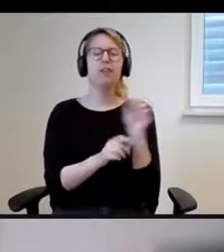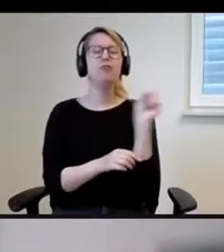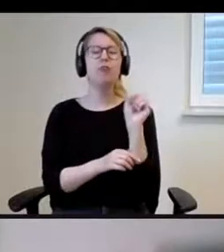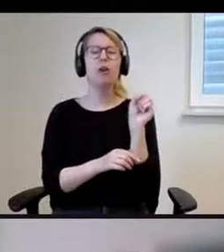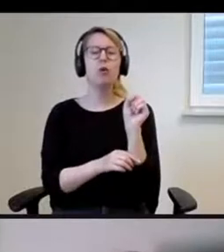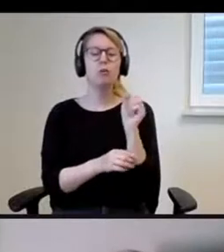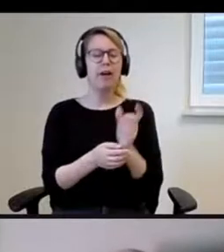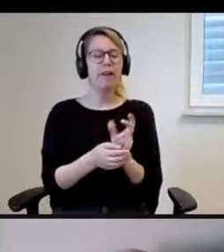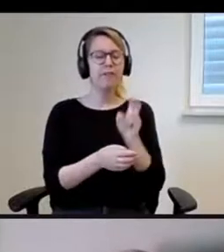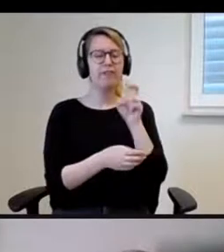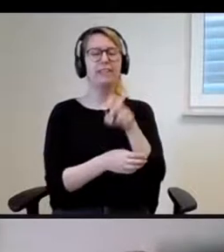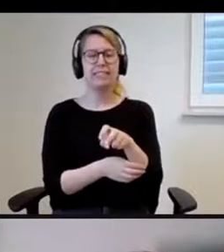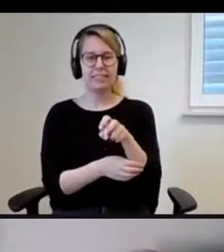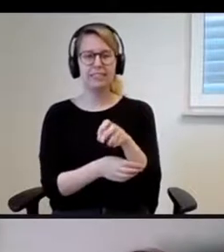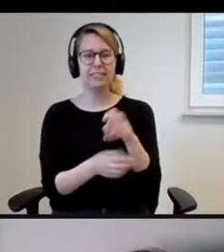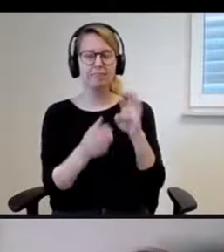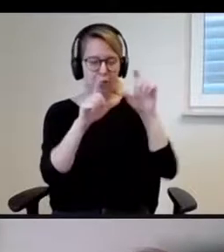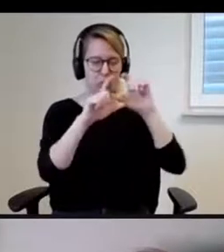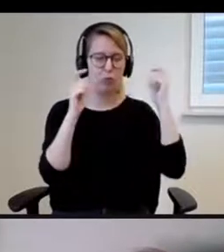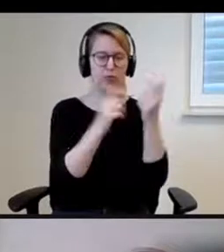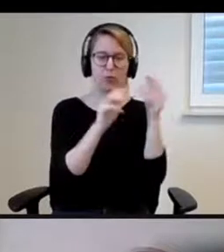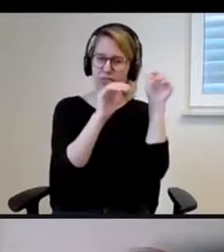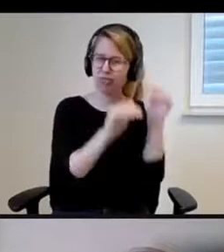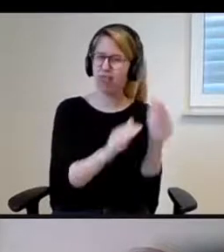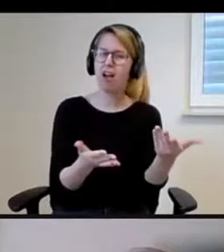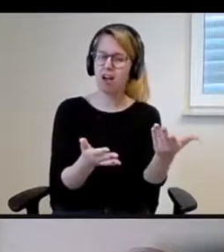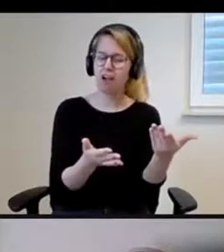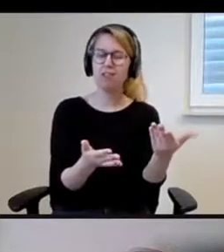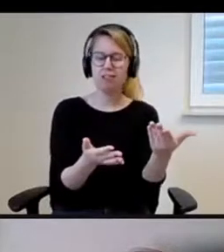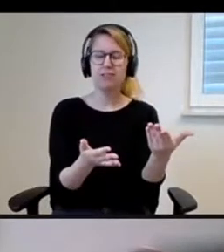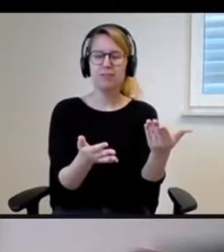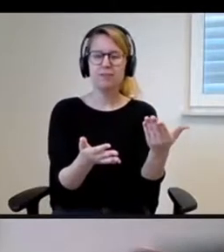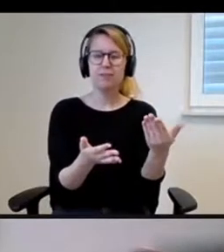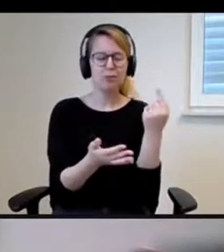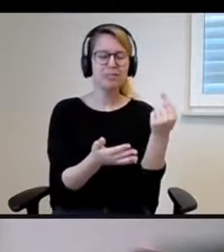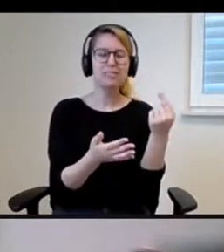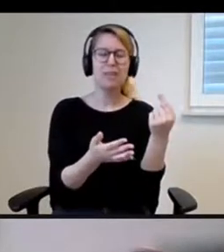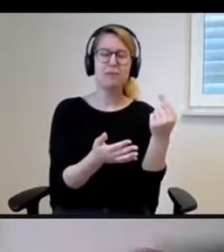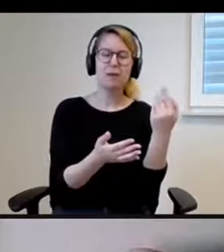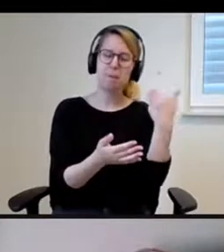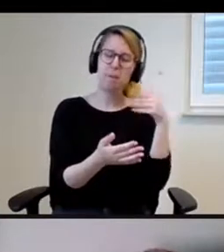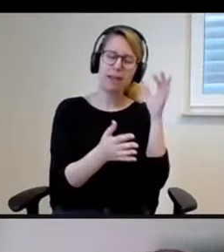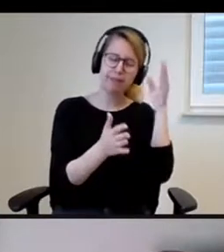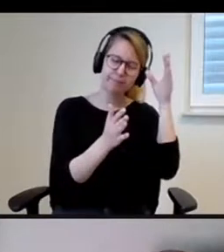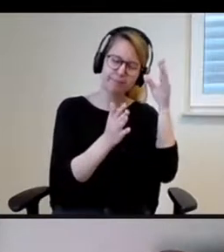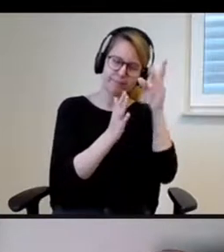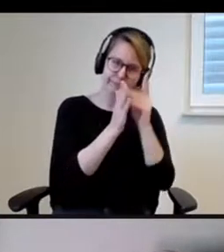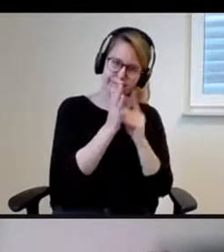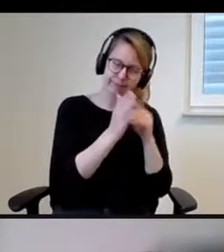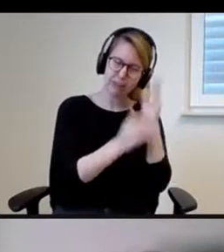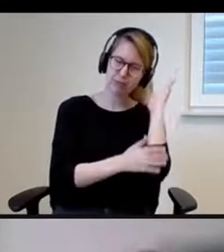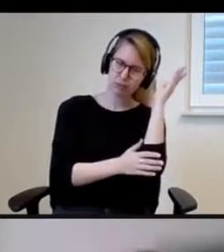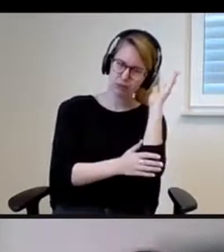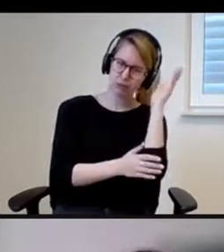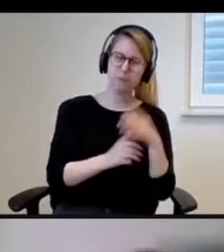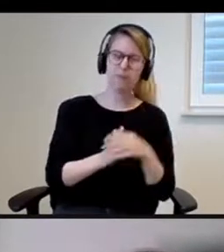dans le dialogue, je peux y revenir, mais je ne voulais pas maintenant décrire la stratégie parce que je crois que ça, c'est...